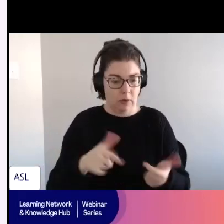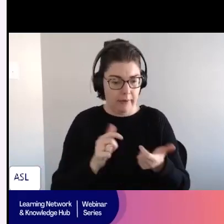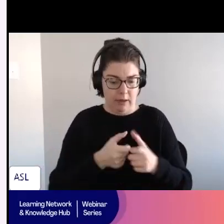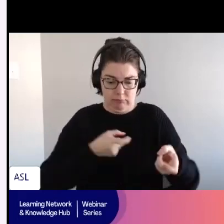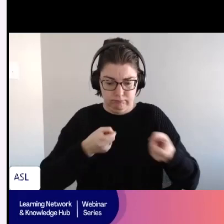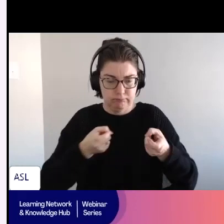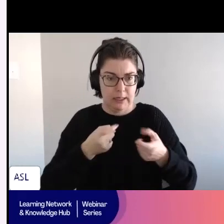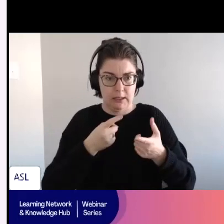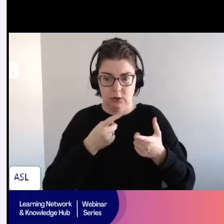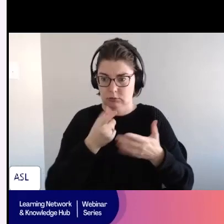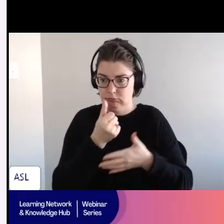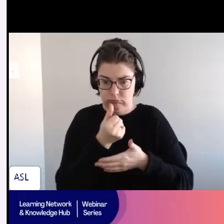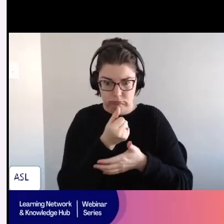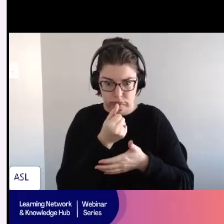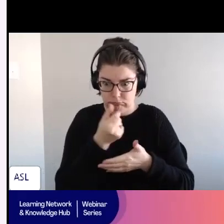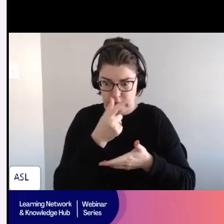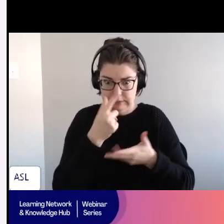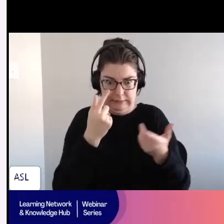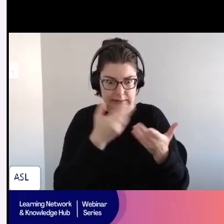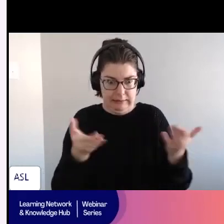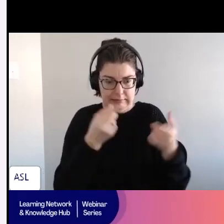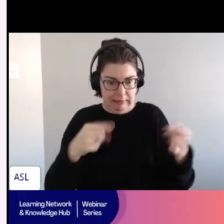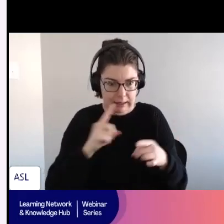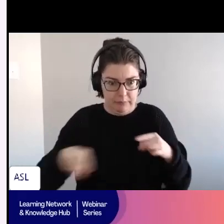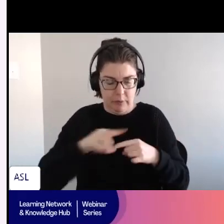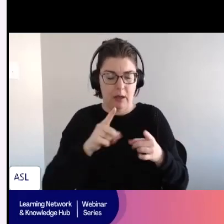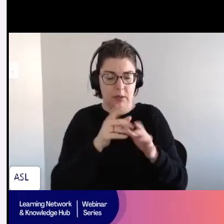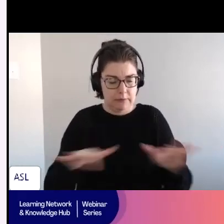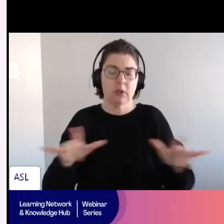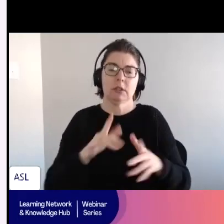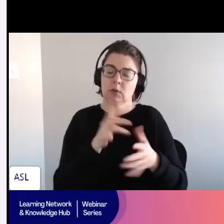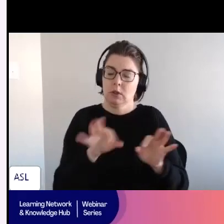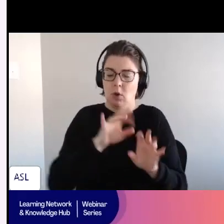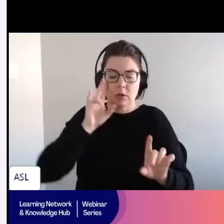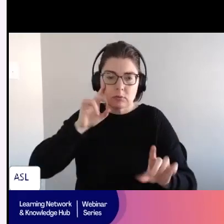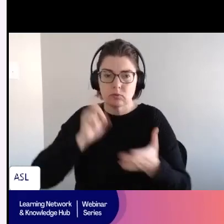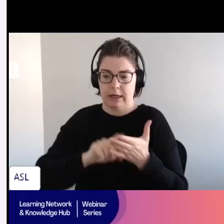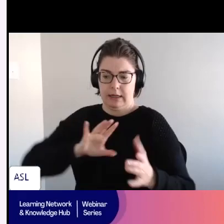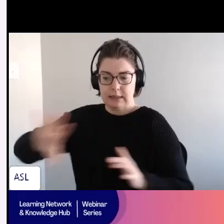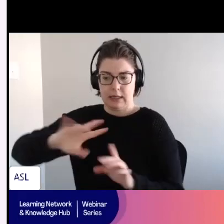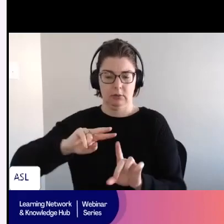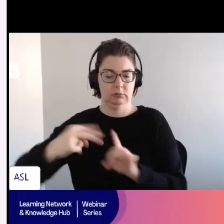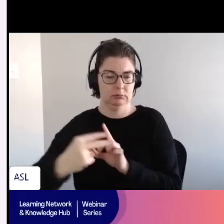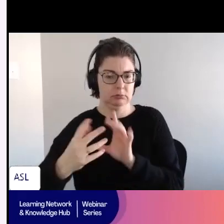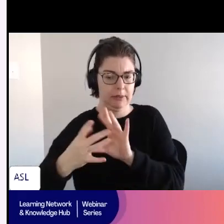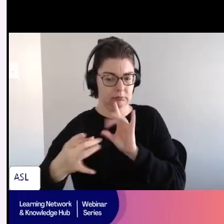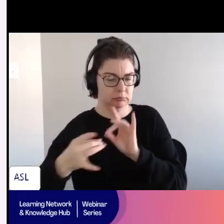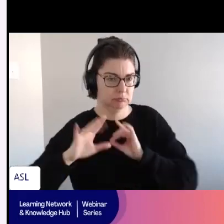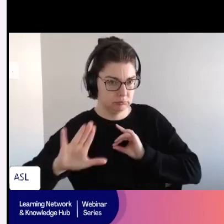de leur vie et de la façon dont il gère ses enjeux il est donc important d'entendre ce qu'ils ont à dire